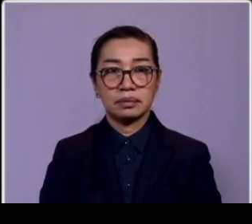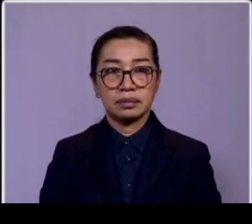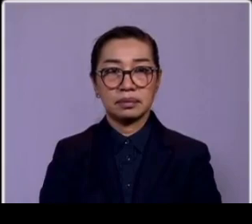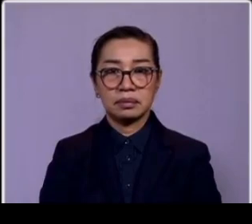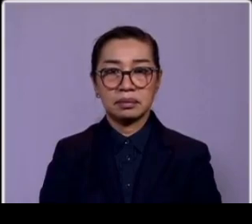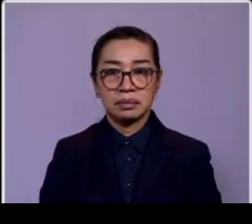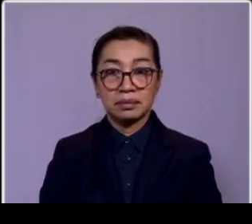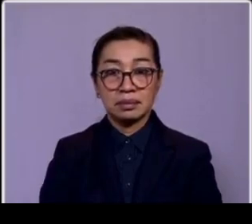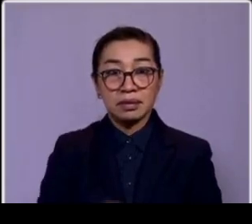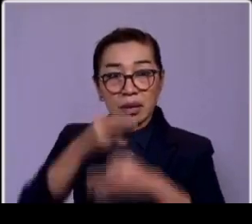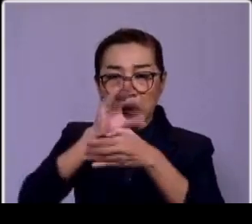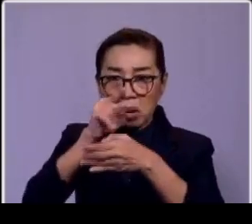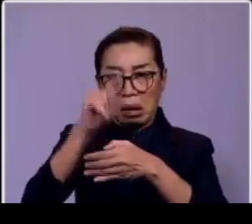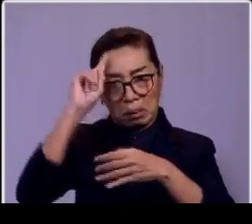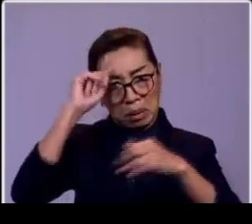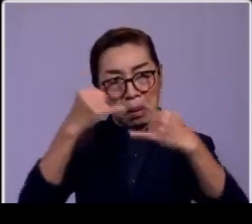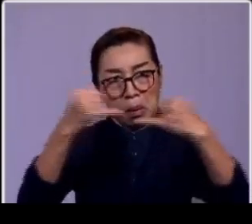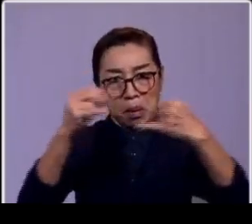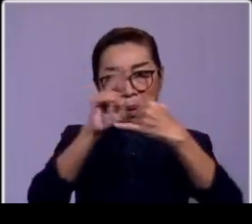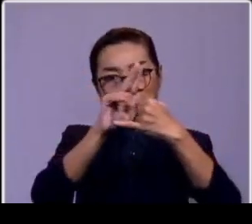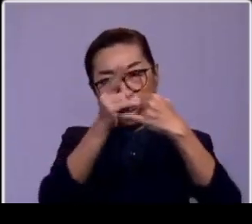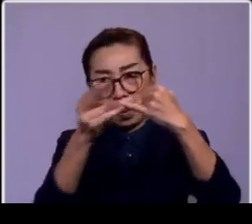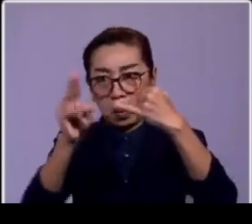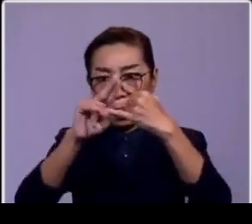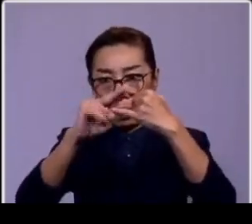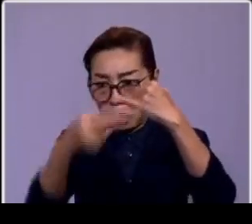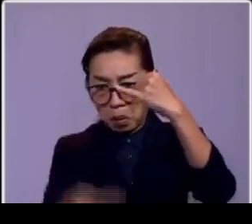มันทำไมไม่หลุด